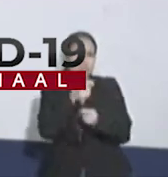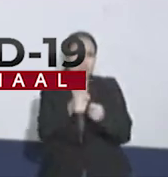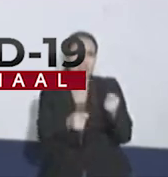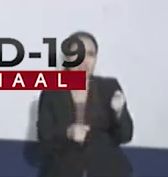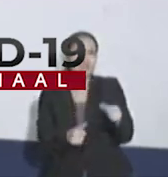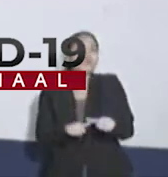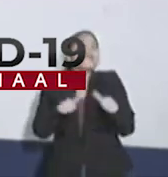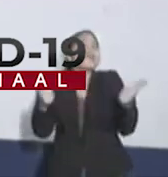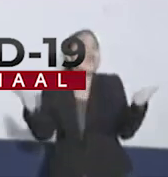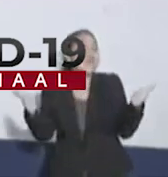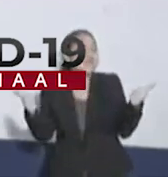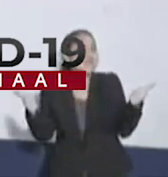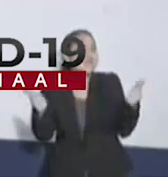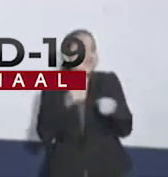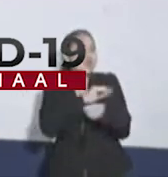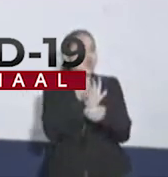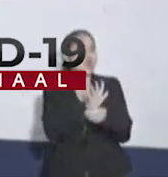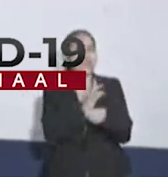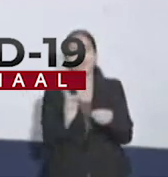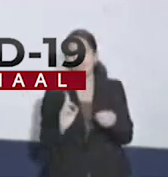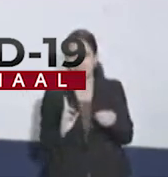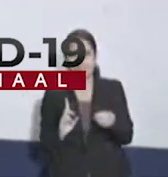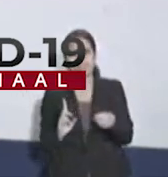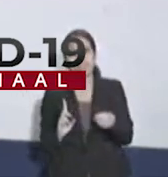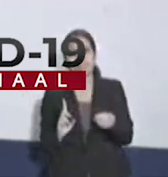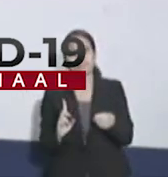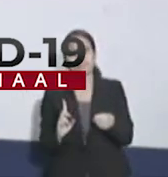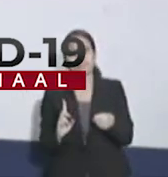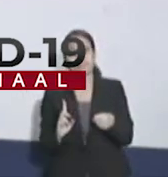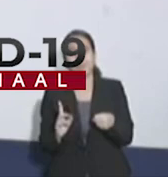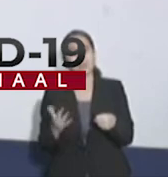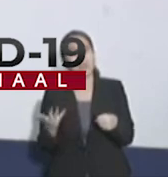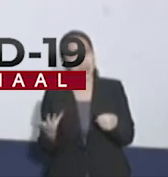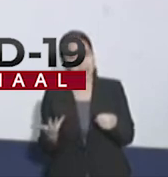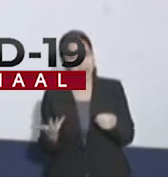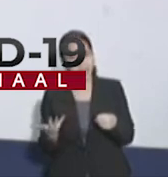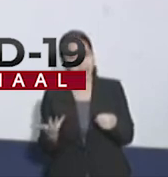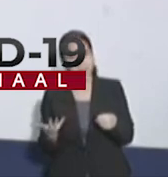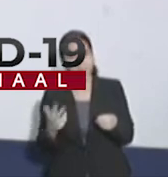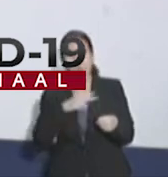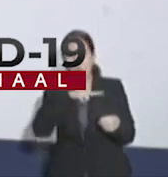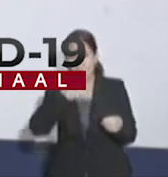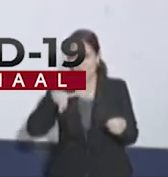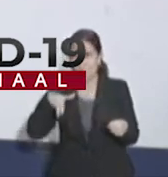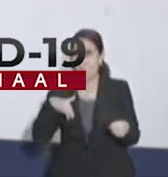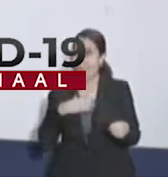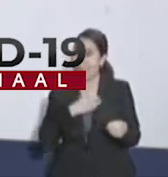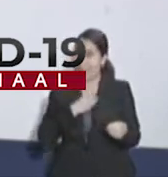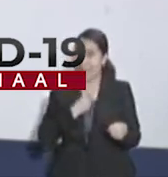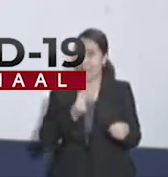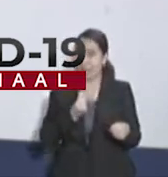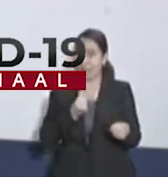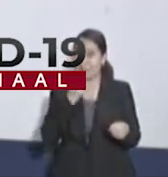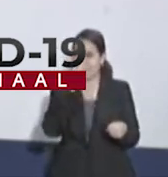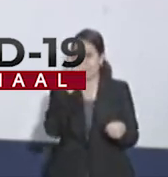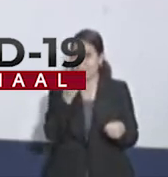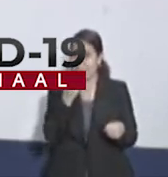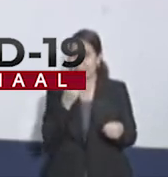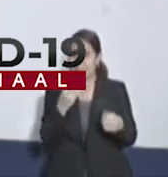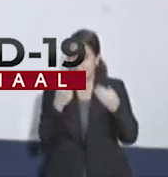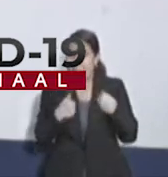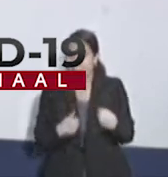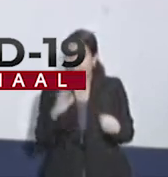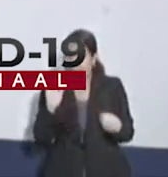gevrijwaard zijn van COVID. Maar we hebben al wel gezien dat de